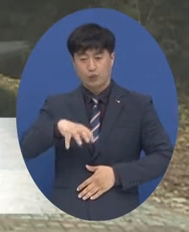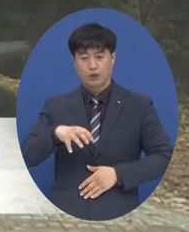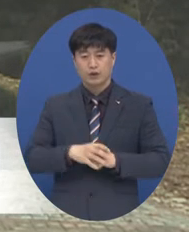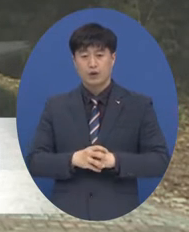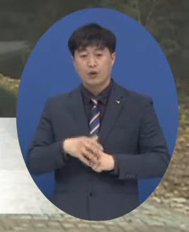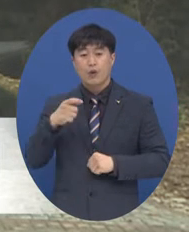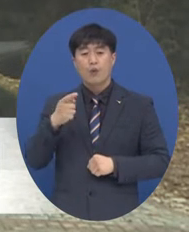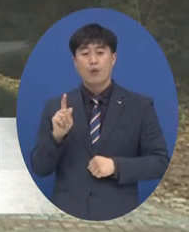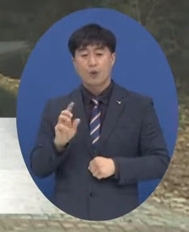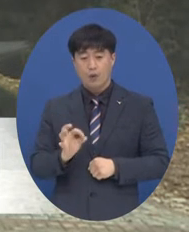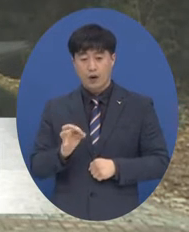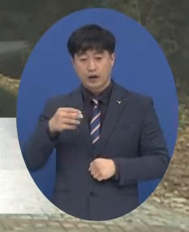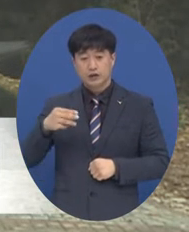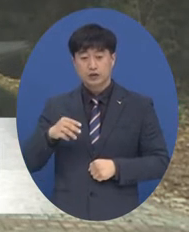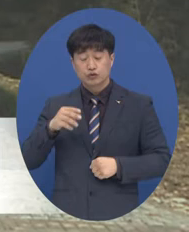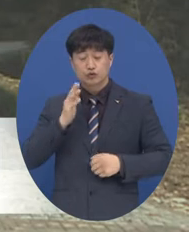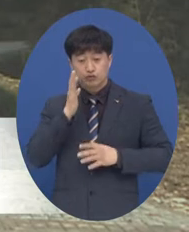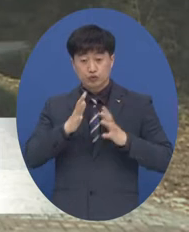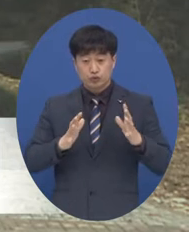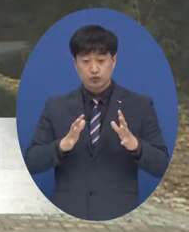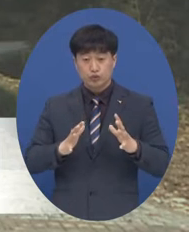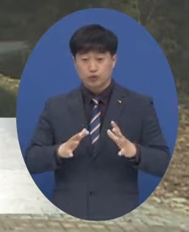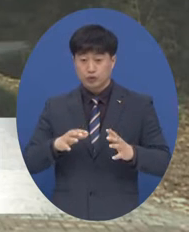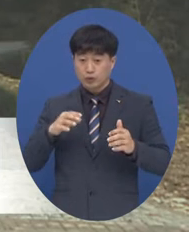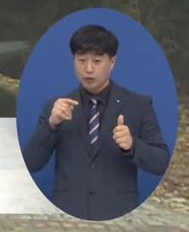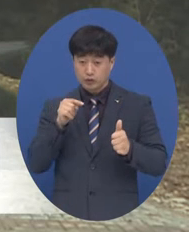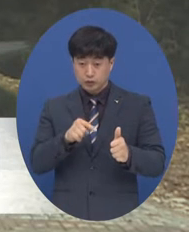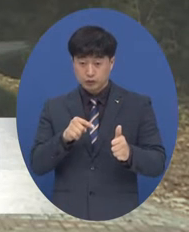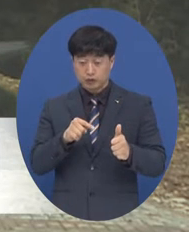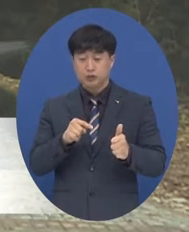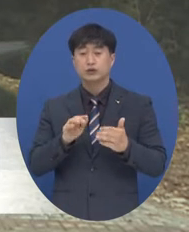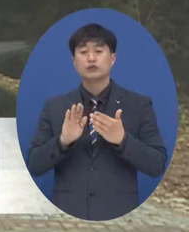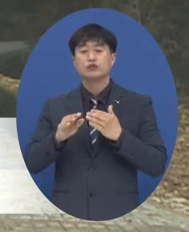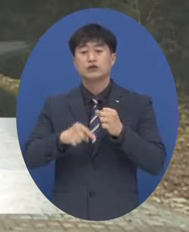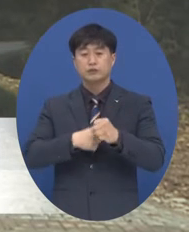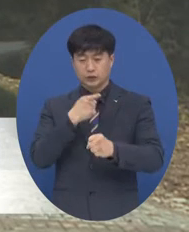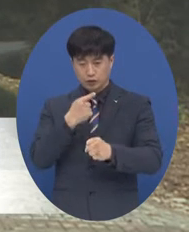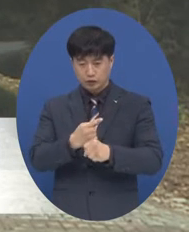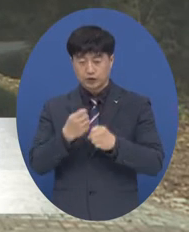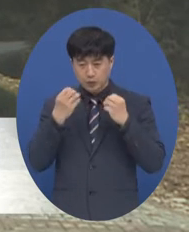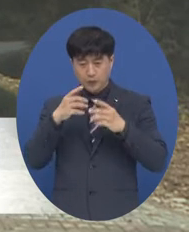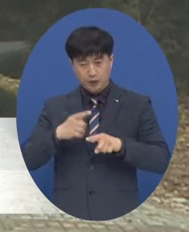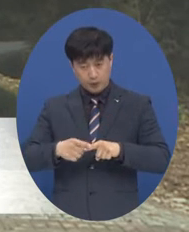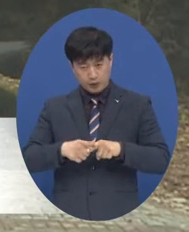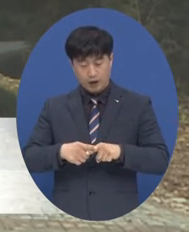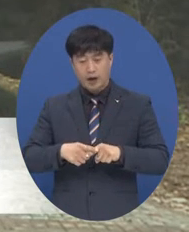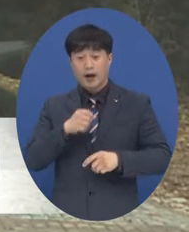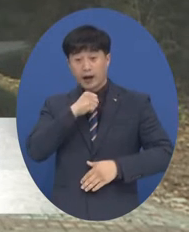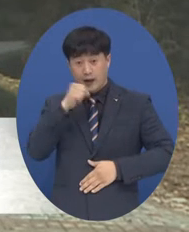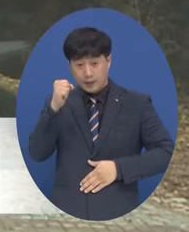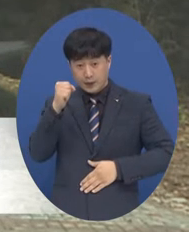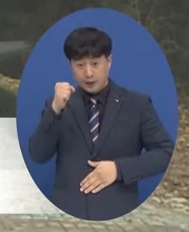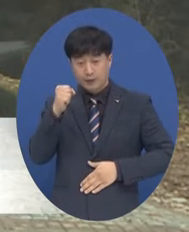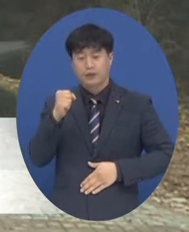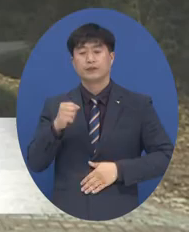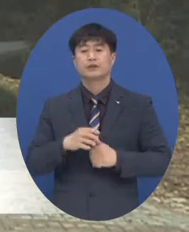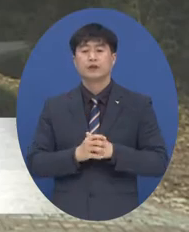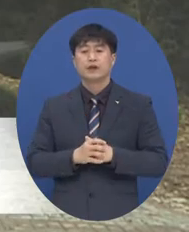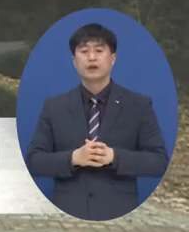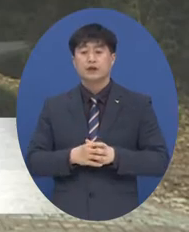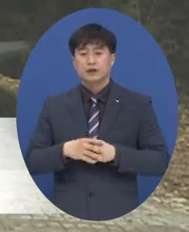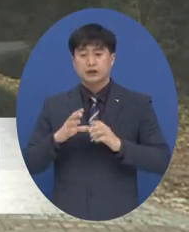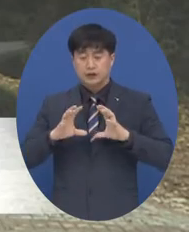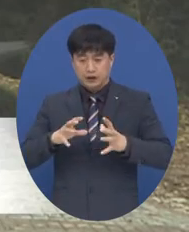광릉숲 생물권보전지역 이재정 된지 10년이 지나 새로 평가를 받았습니다 합격점을 받아 생물권보전지역 의